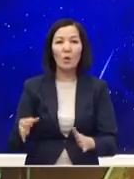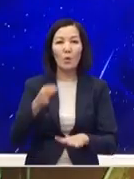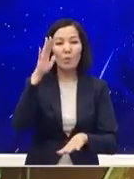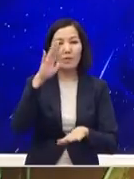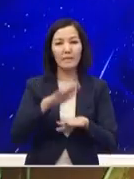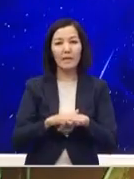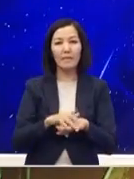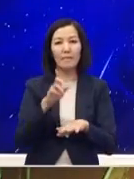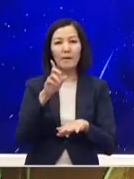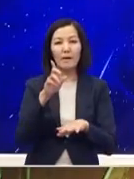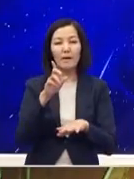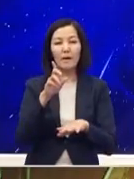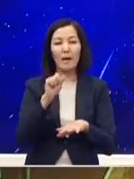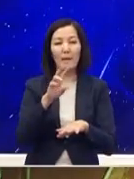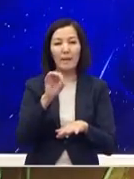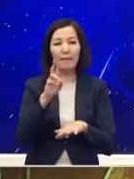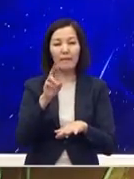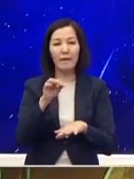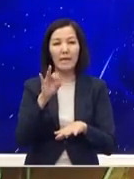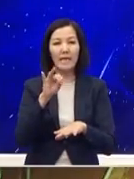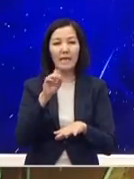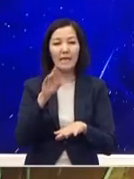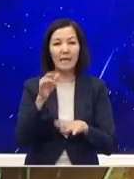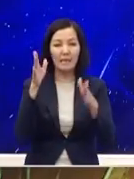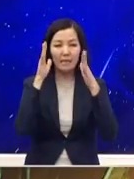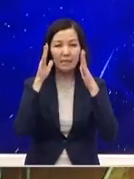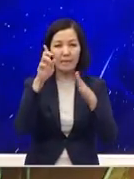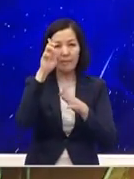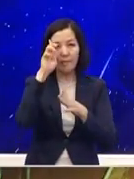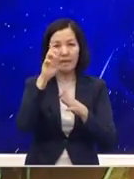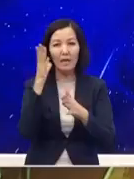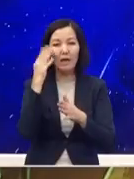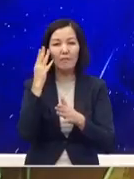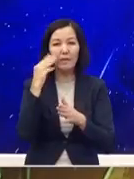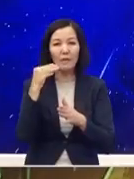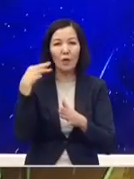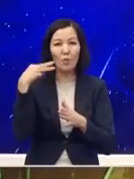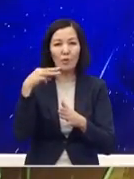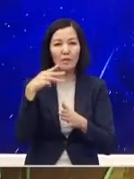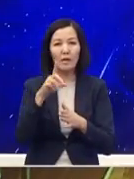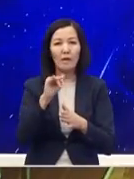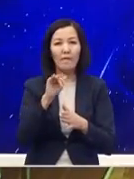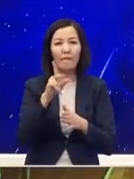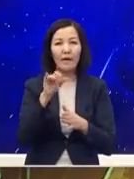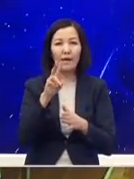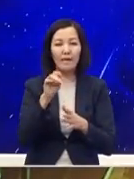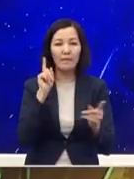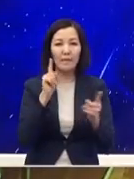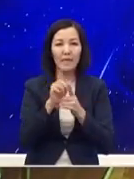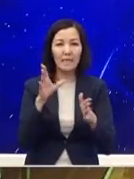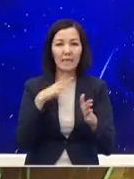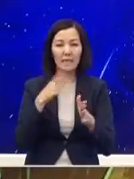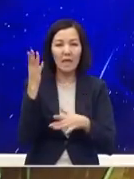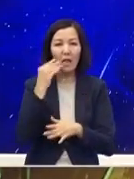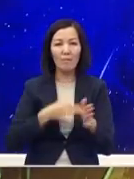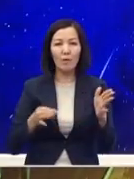Сондай-ақ бүгін облыс әкімі Амандық Ғаббасұлы Иран Ислам Республикасының Алматыдағы өкілетті елшісі Фагани Мохсенді қабылдады. Олар